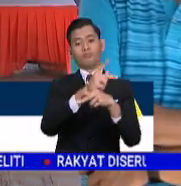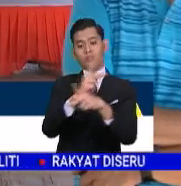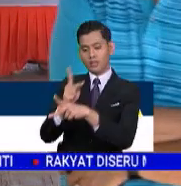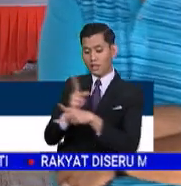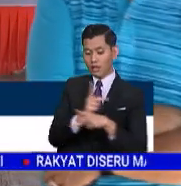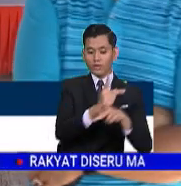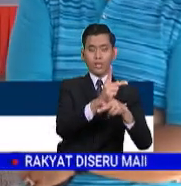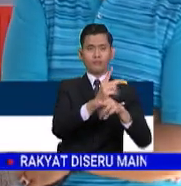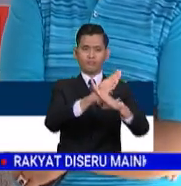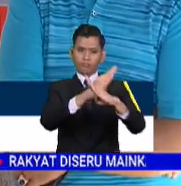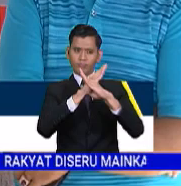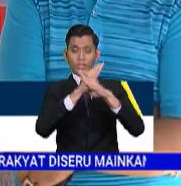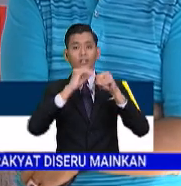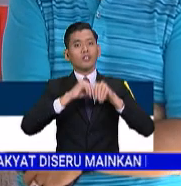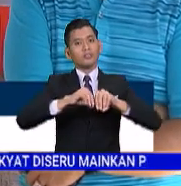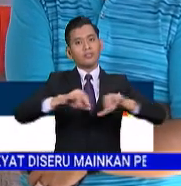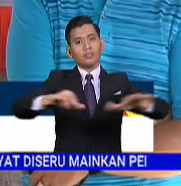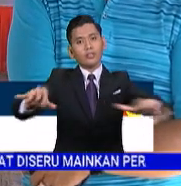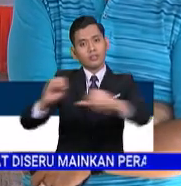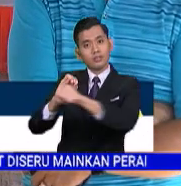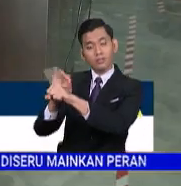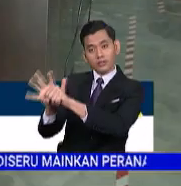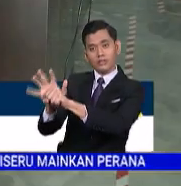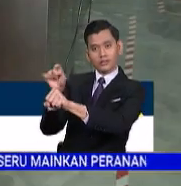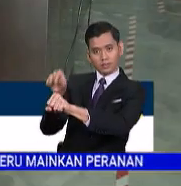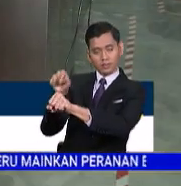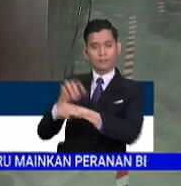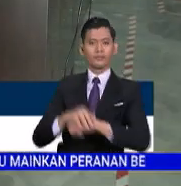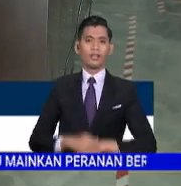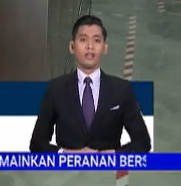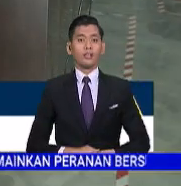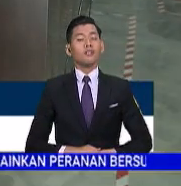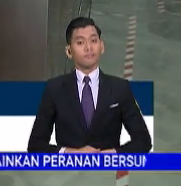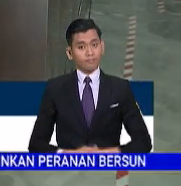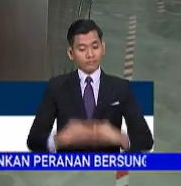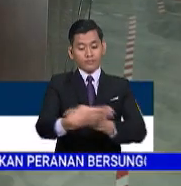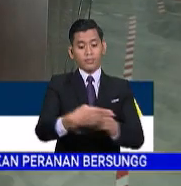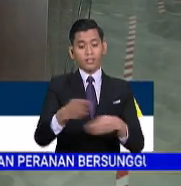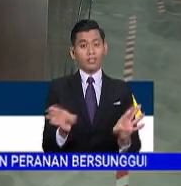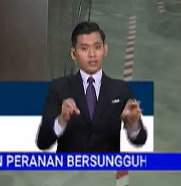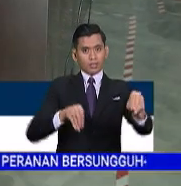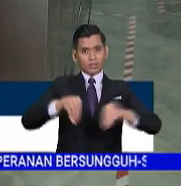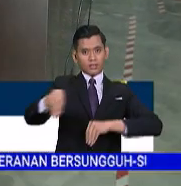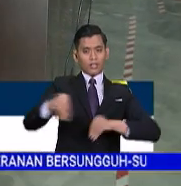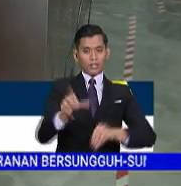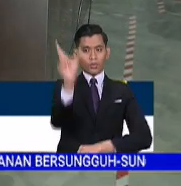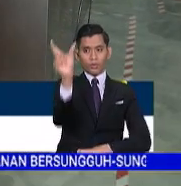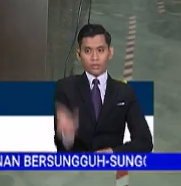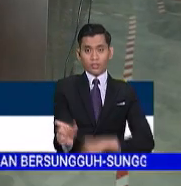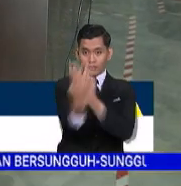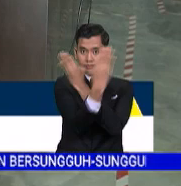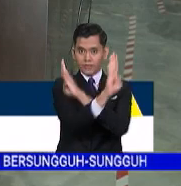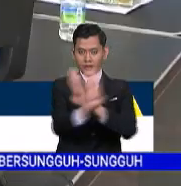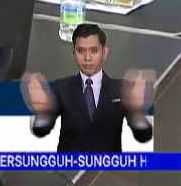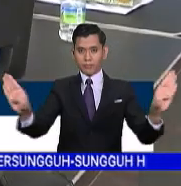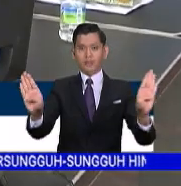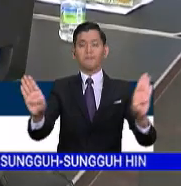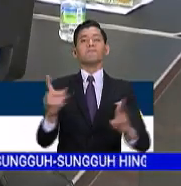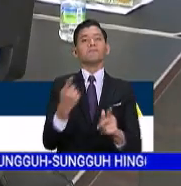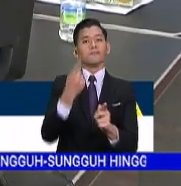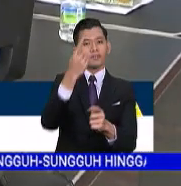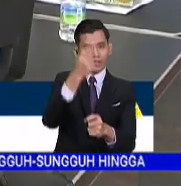penularan penyakit COVID-19 ini. Sementara itu, bilik gerakan calon bebas Don Bemban turut mengetatkan